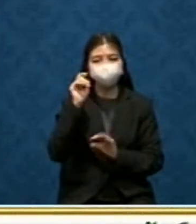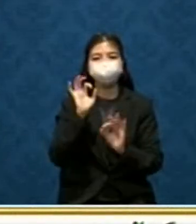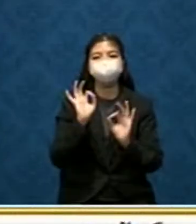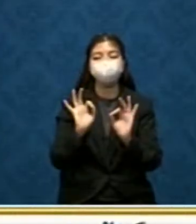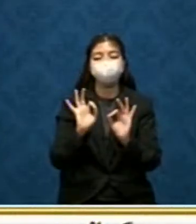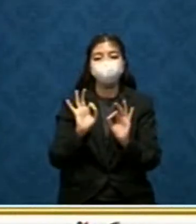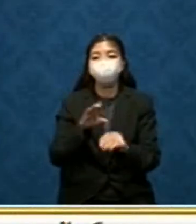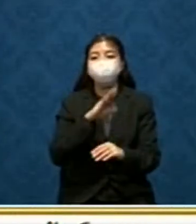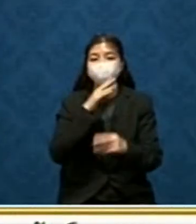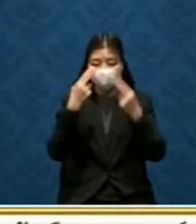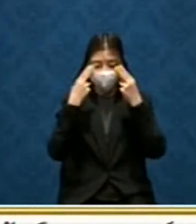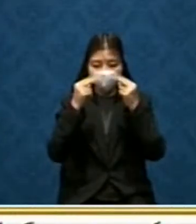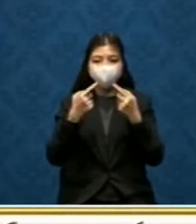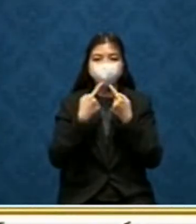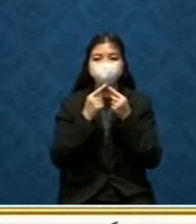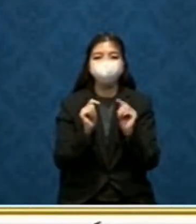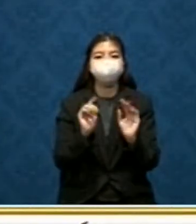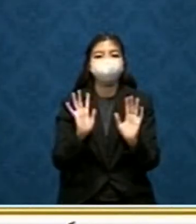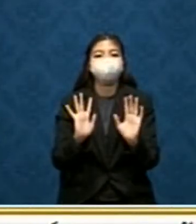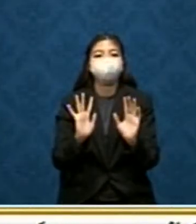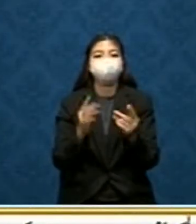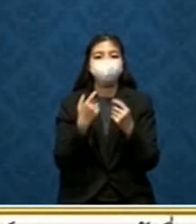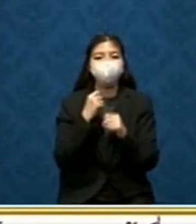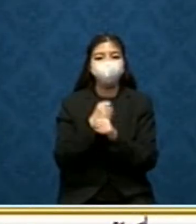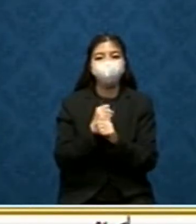ก็มนกไปบคบให